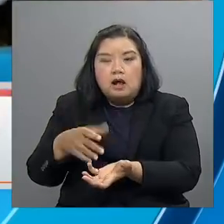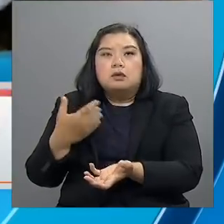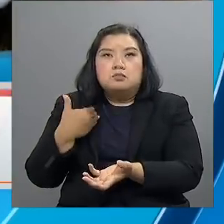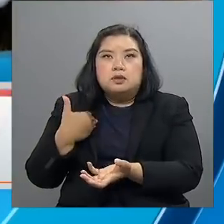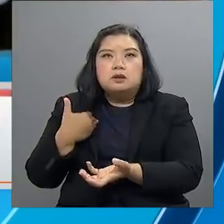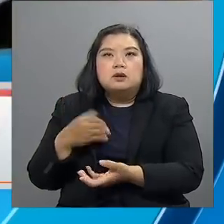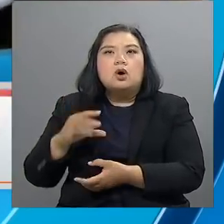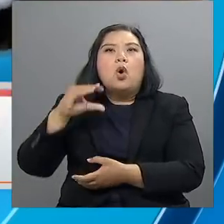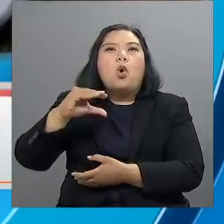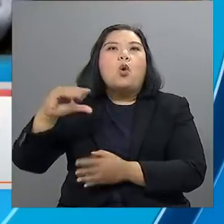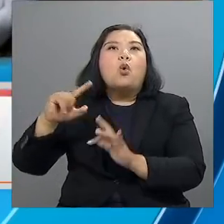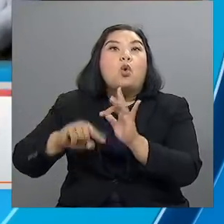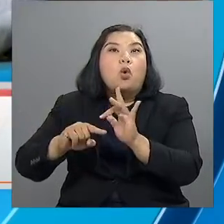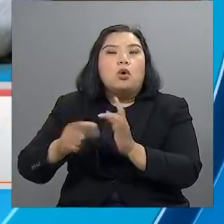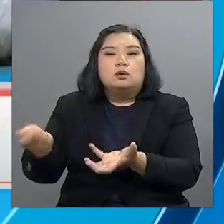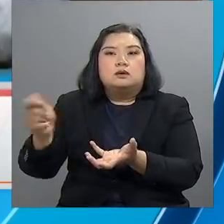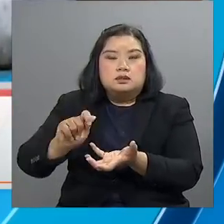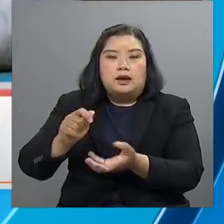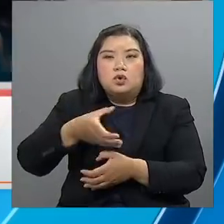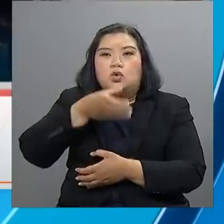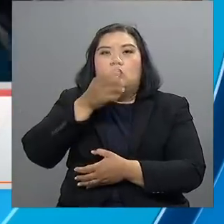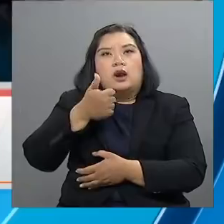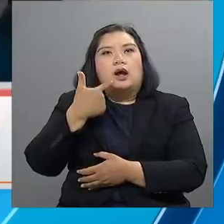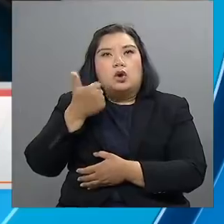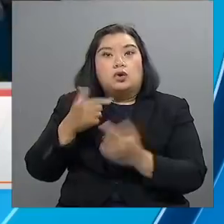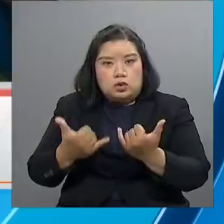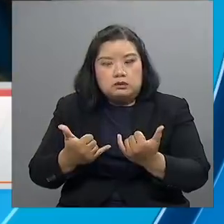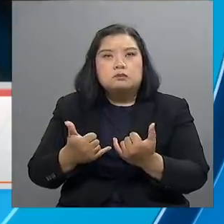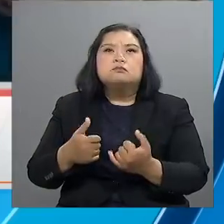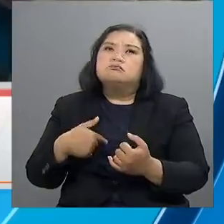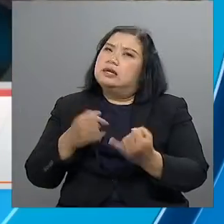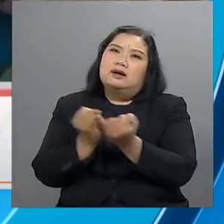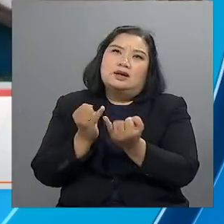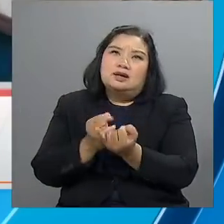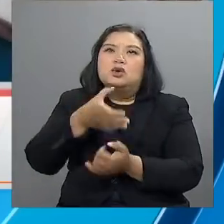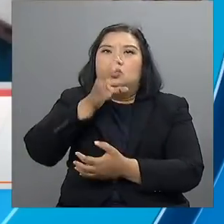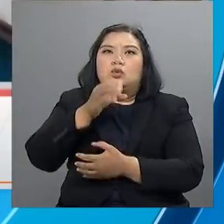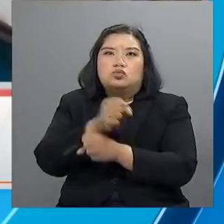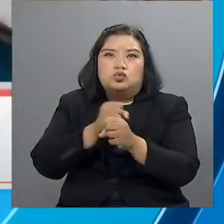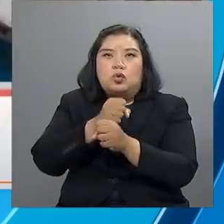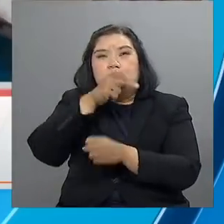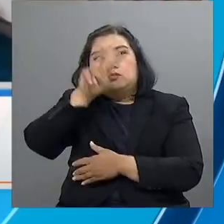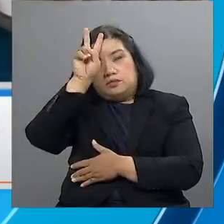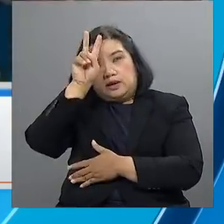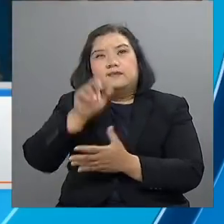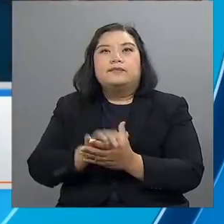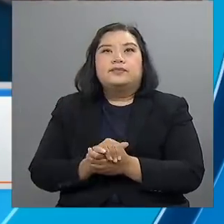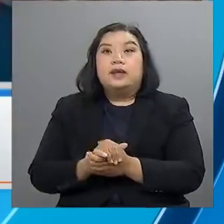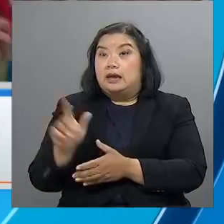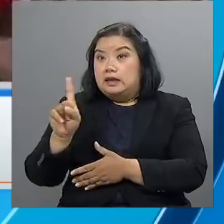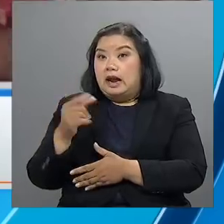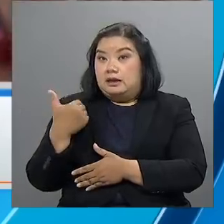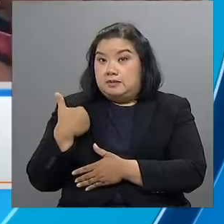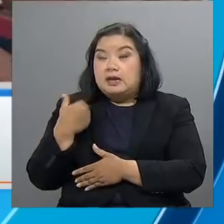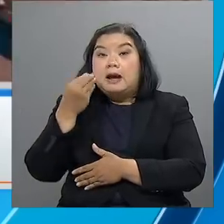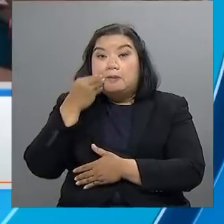ร่อย ตอนนี้ยังกินอยู ่ใช่ค่ะก็ยังกินอยู่ค่ะใช่ค่ะนมแพะมีประโยชน์ ใครมีพื้นที่อยู่เนี่ยเขาทำได้เนี่ยกลุ่มสตรีเขาบอกว่าจริงๆ